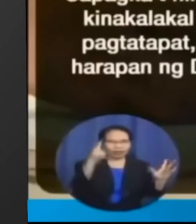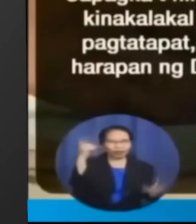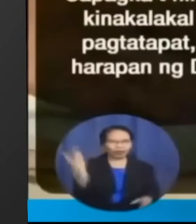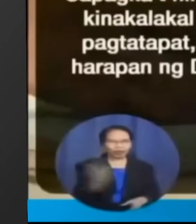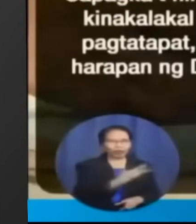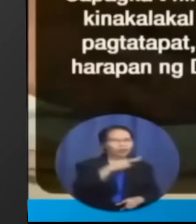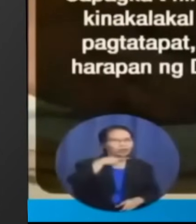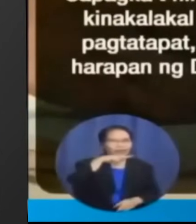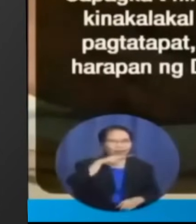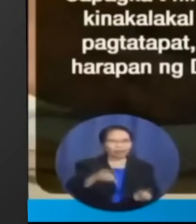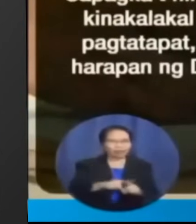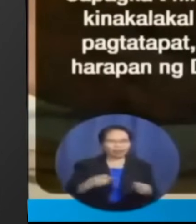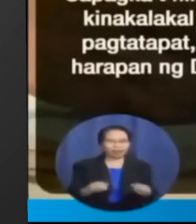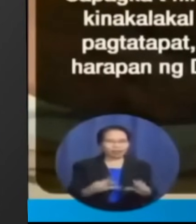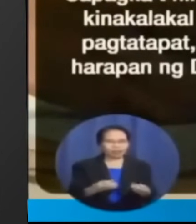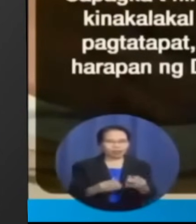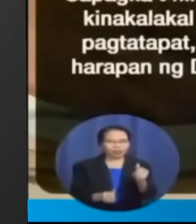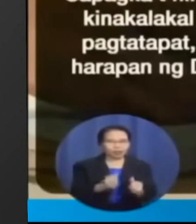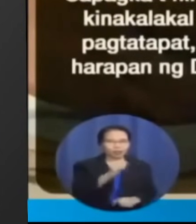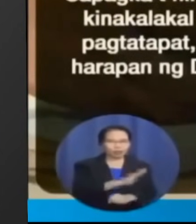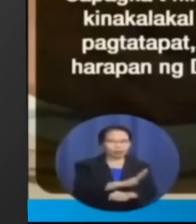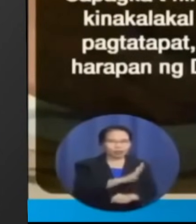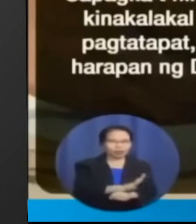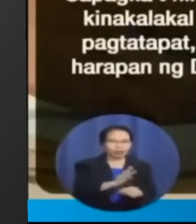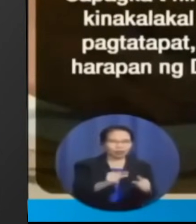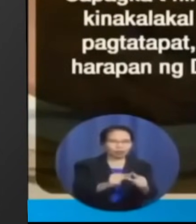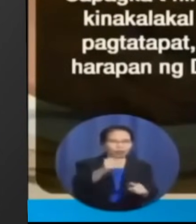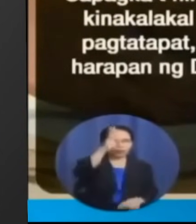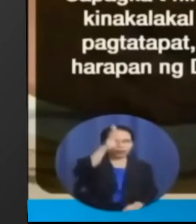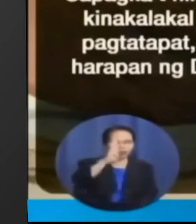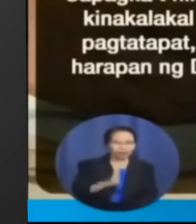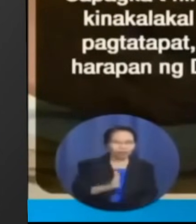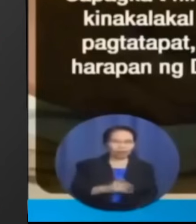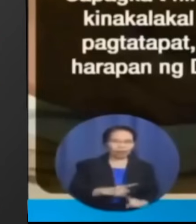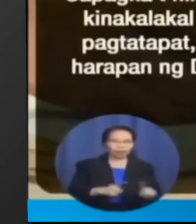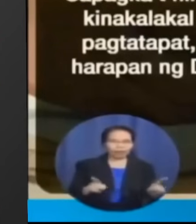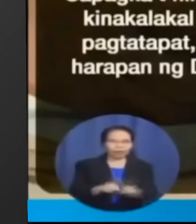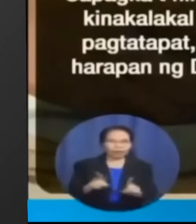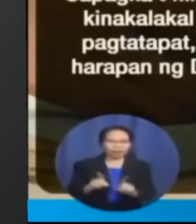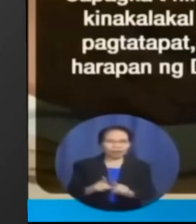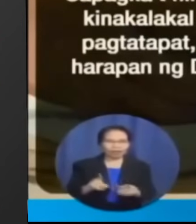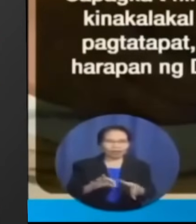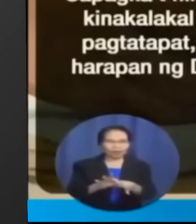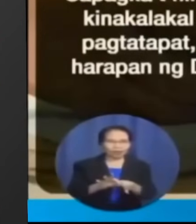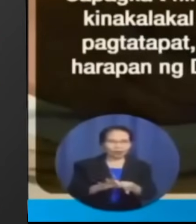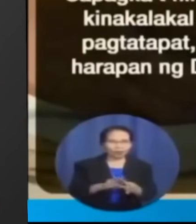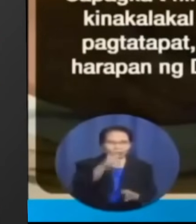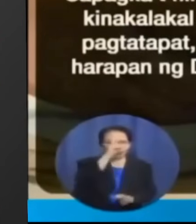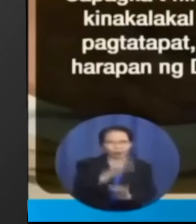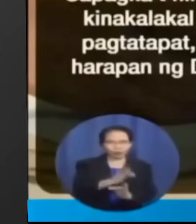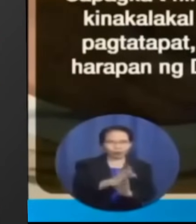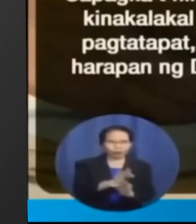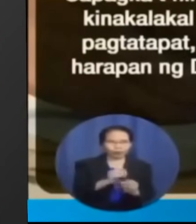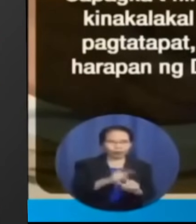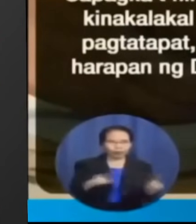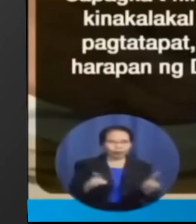Sapagkat hindi kami gaya ng karamihan na kinakalakal ang salita ng Diyos, kundi sa pagtatapat